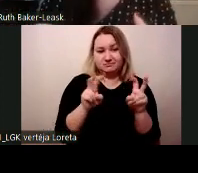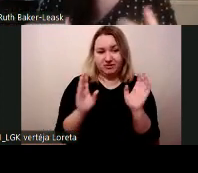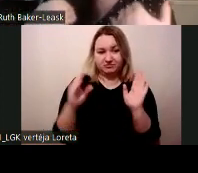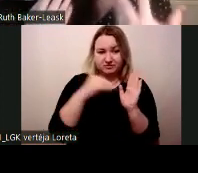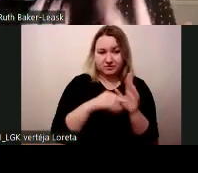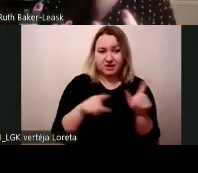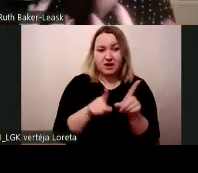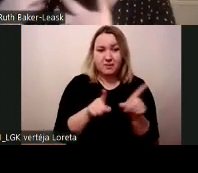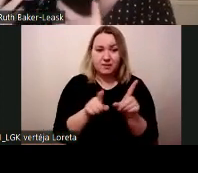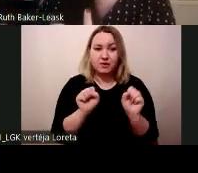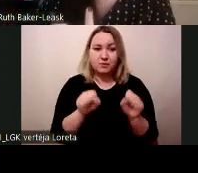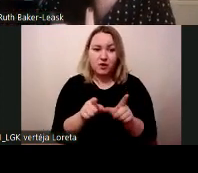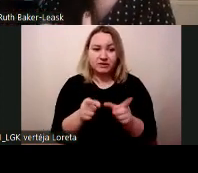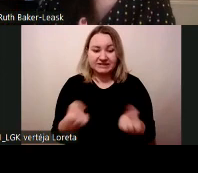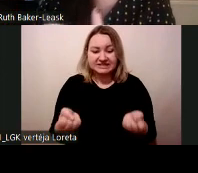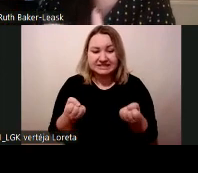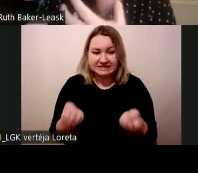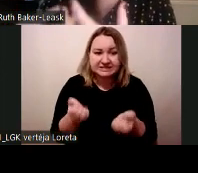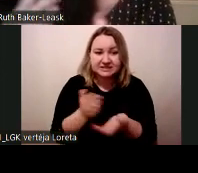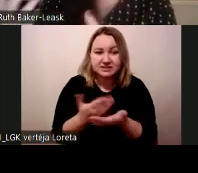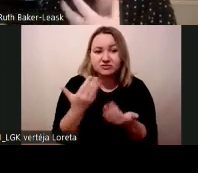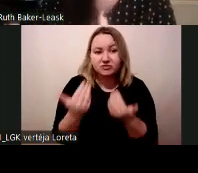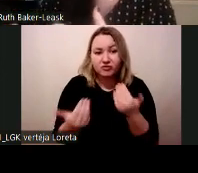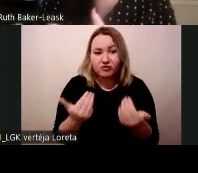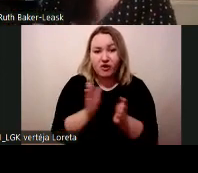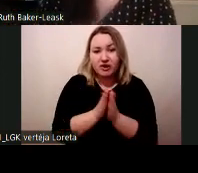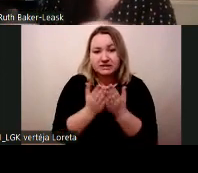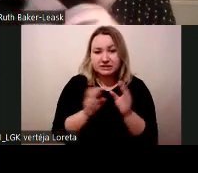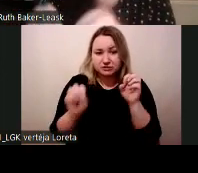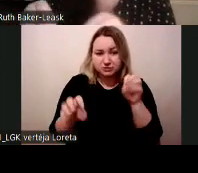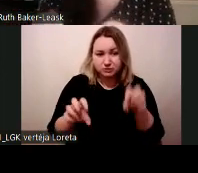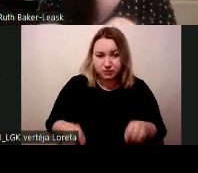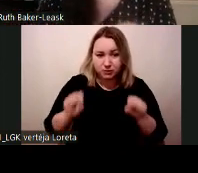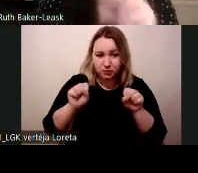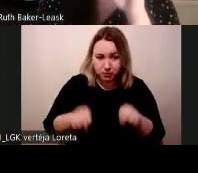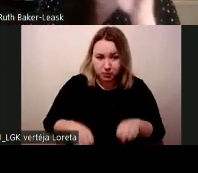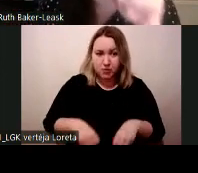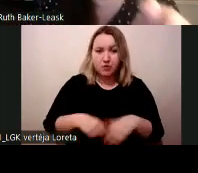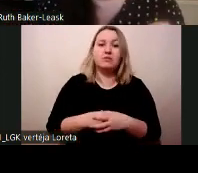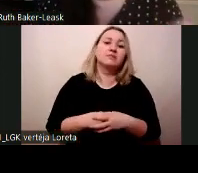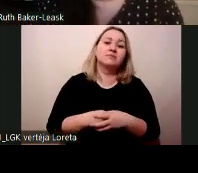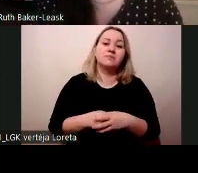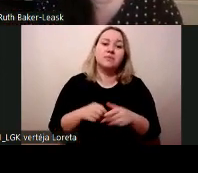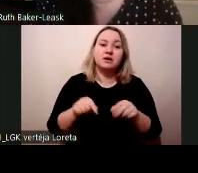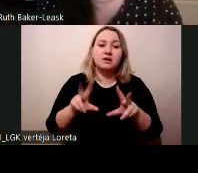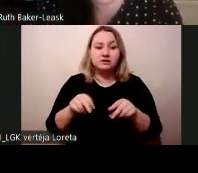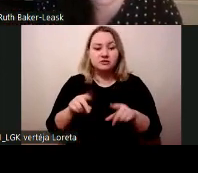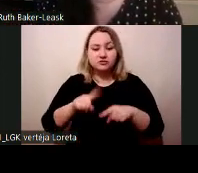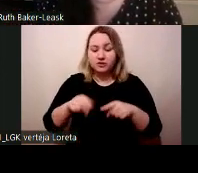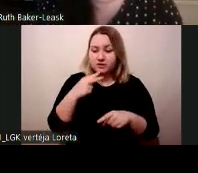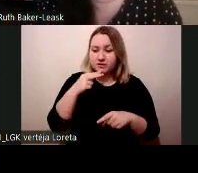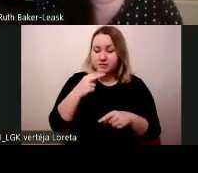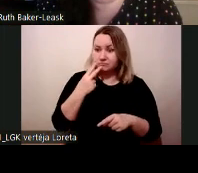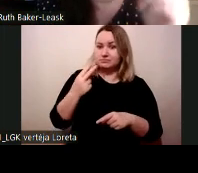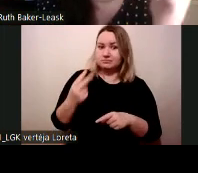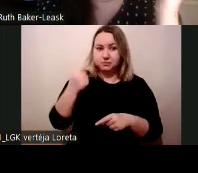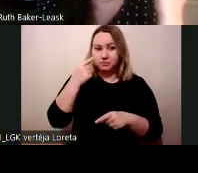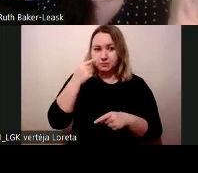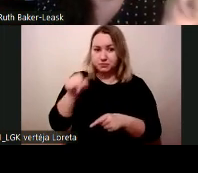tokias kaip įrankių dėžės ar imitacijas knygoms sudėti, kas labai patraukė dėmesį.